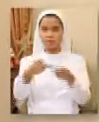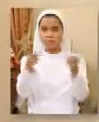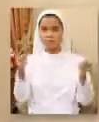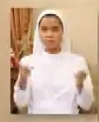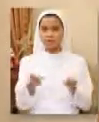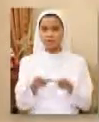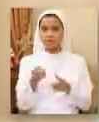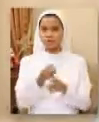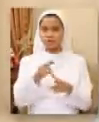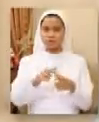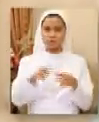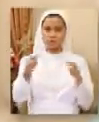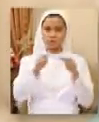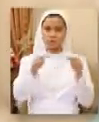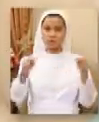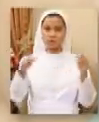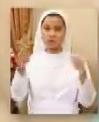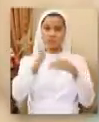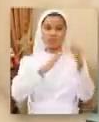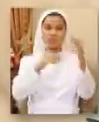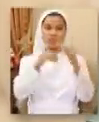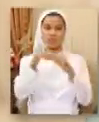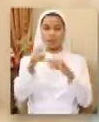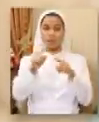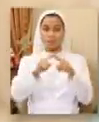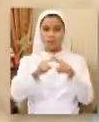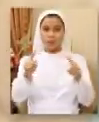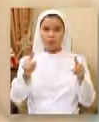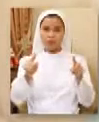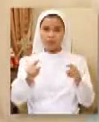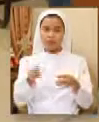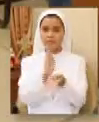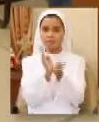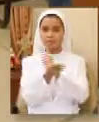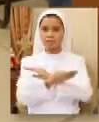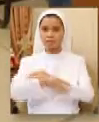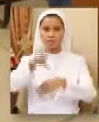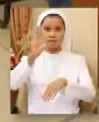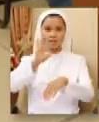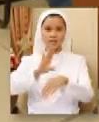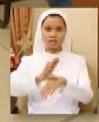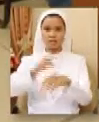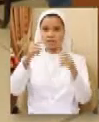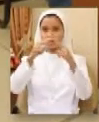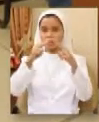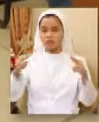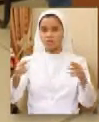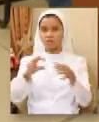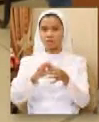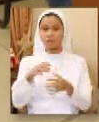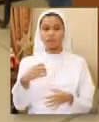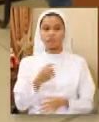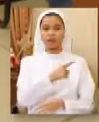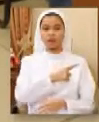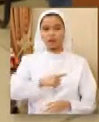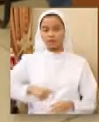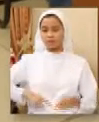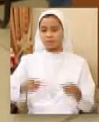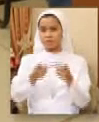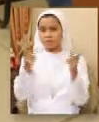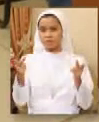ito ngayon ay tahanan ng kagurangan, no? Harong kang kagurangan. So it's a place of